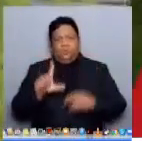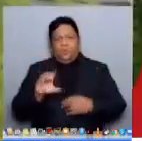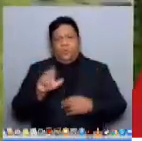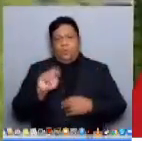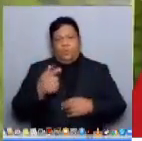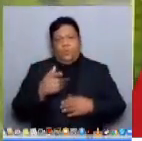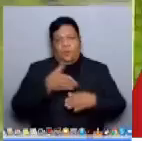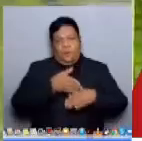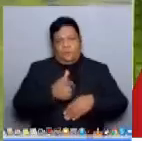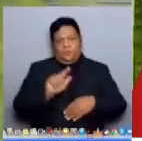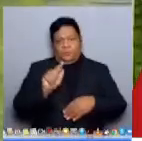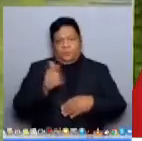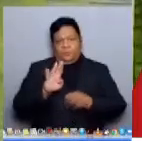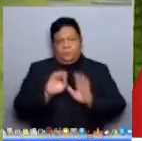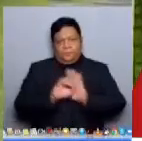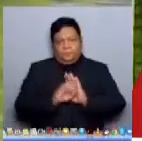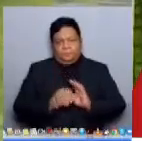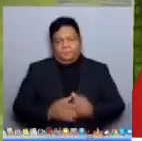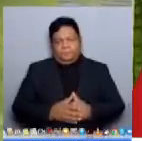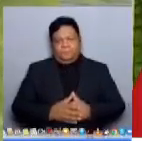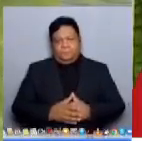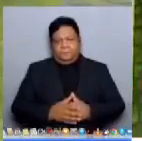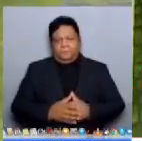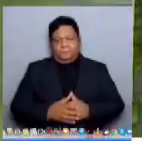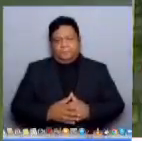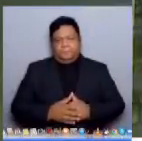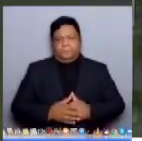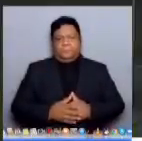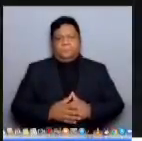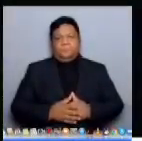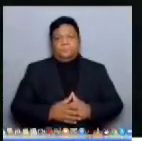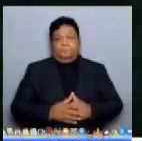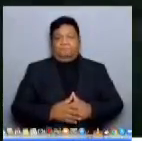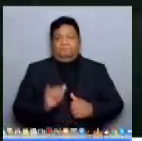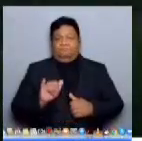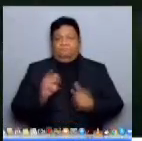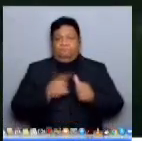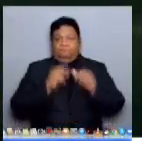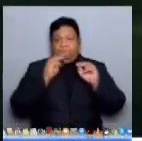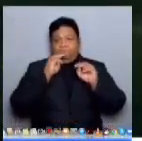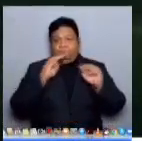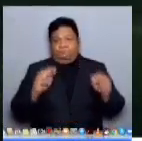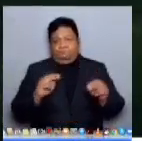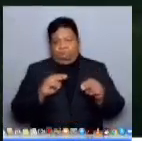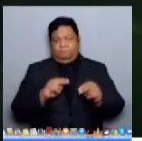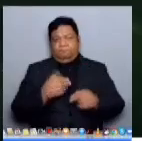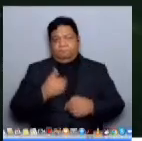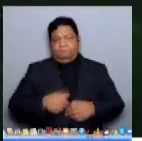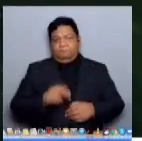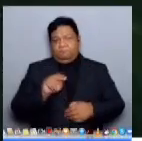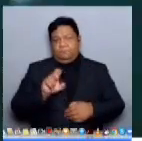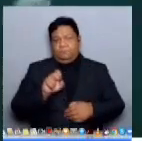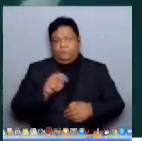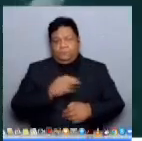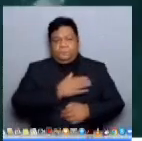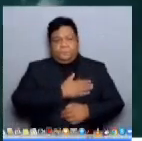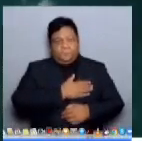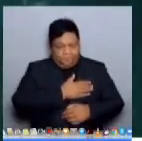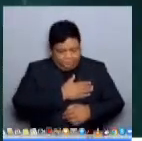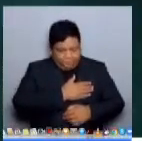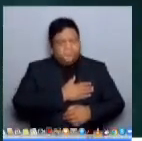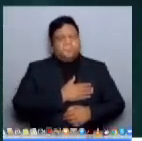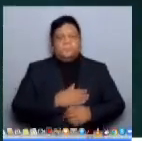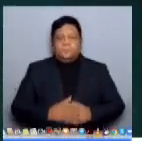oras. Yan ang unang balita. Nelson Canlas, buong puso para sa Pilipino.